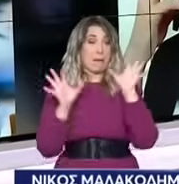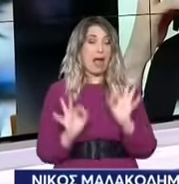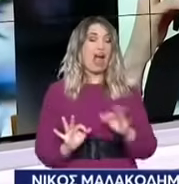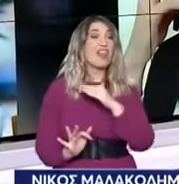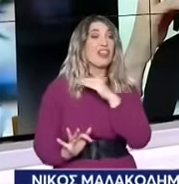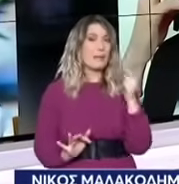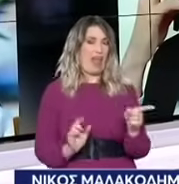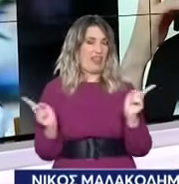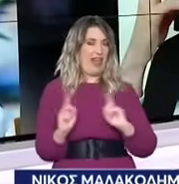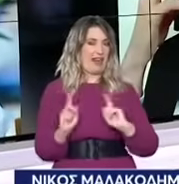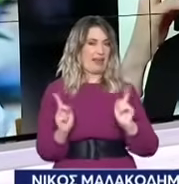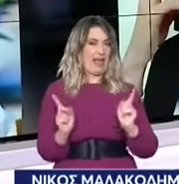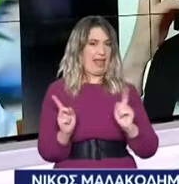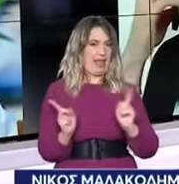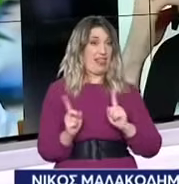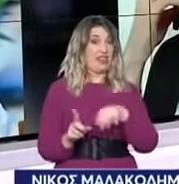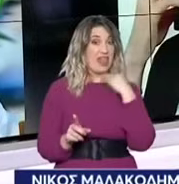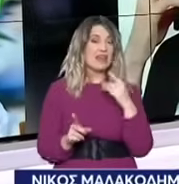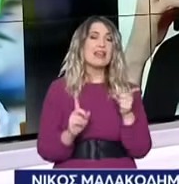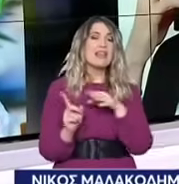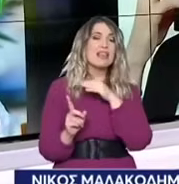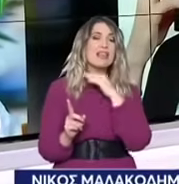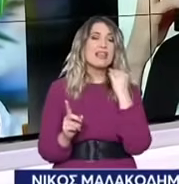και το άσπρο μαύρο τη μέρα νύχτα. Σας ευχαριστούμε πάρα